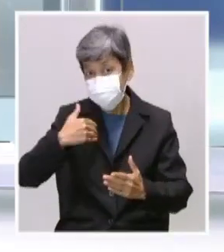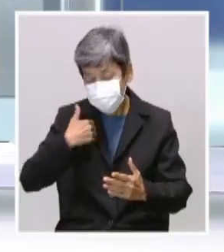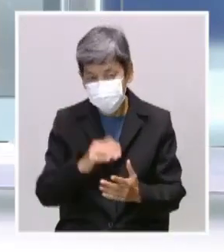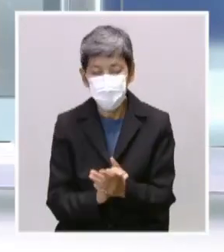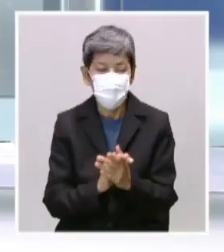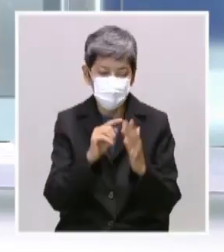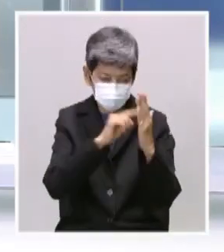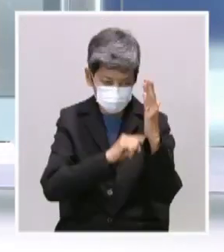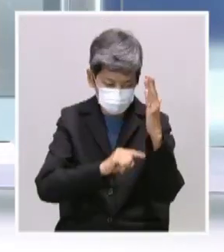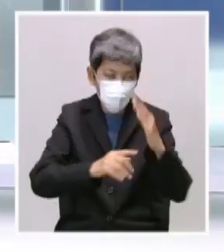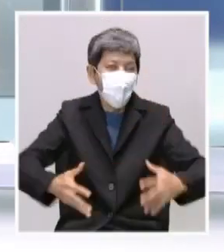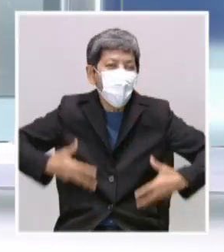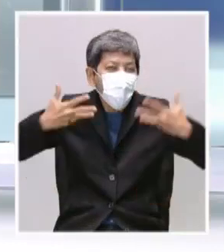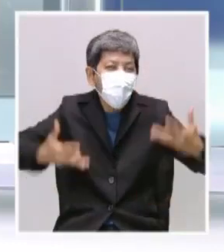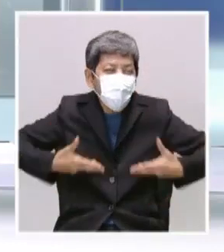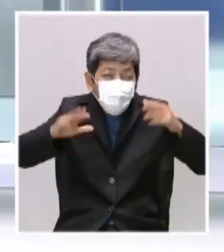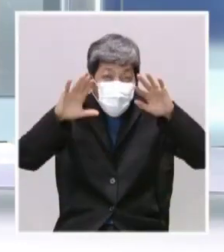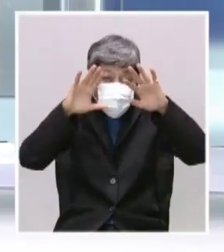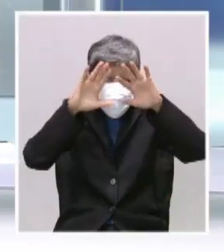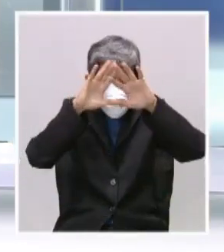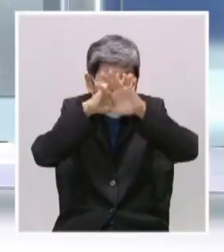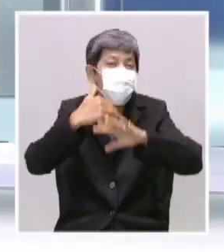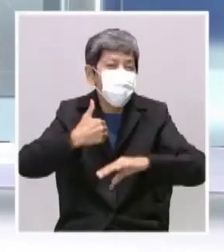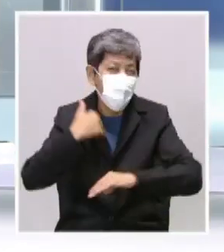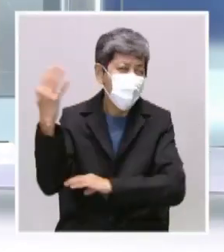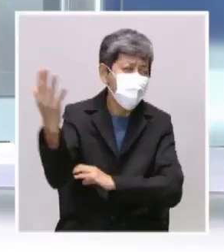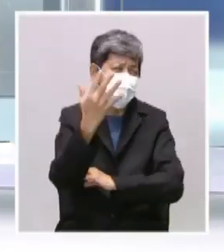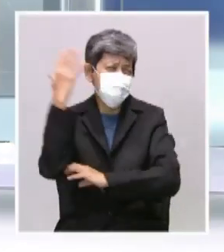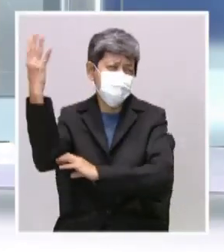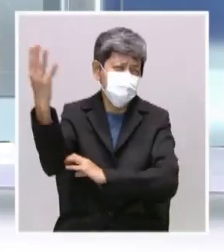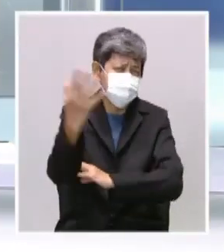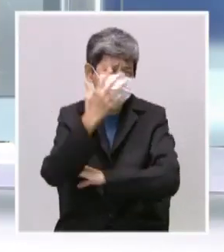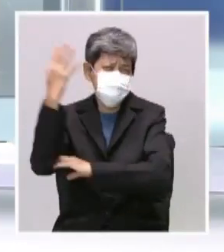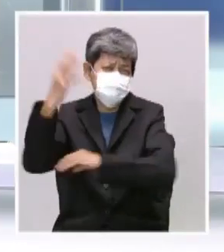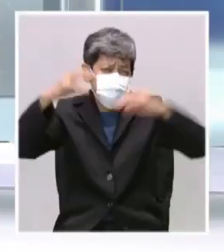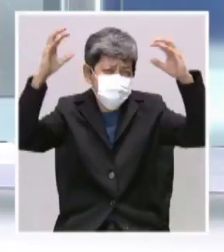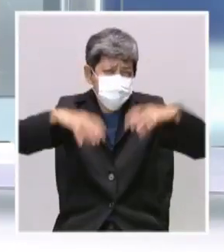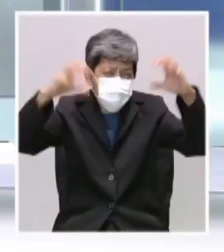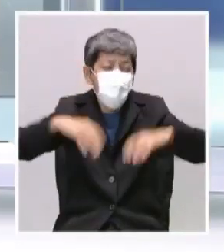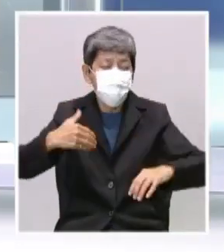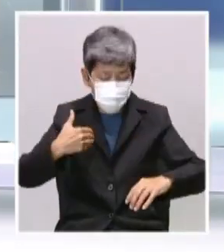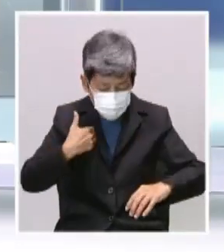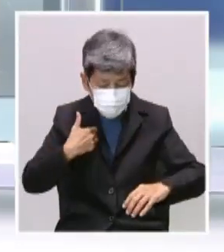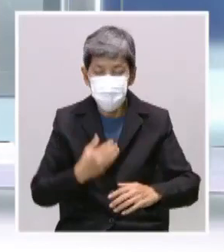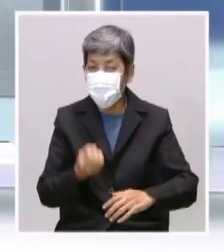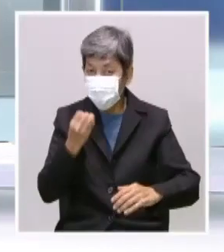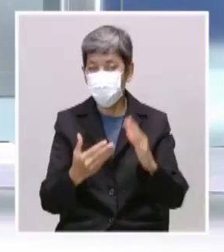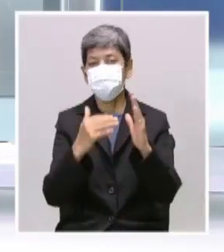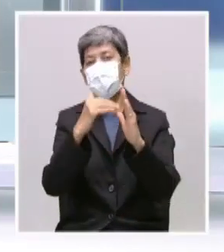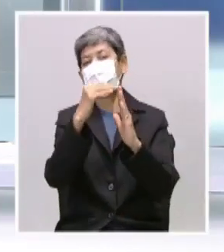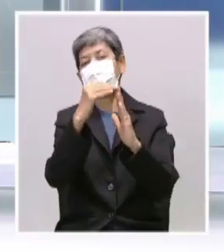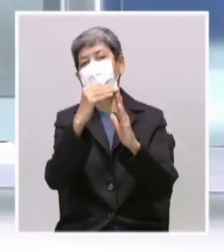คะหลายพื้นที่เลยจะมีอากาศร้อนฟ้าหลัวและส่งผลให้มีพายุฤดูร้อนเกิดขึ้นได้ในบางพื้นที่นะคะส่วนใหญ่ก็จะอยู่ในพื้นที่ภา